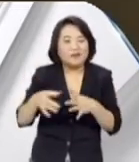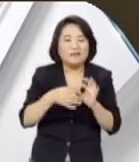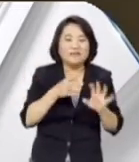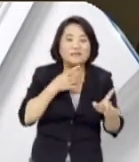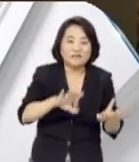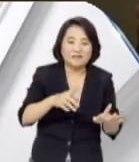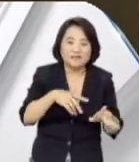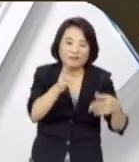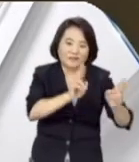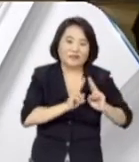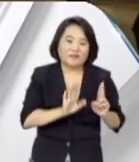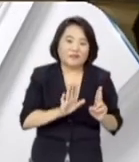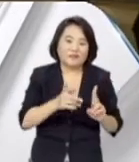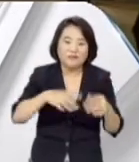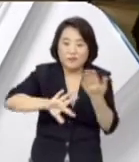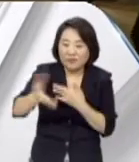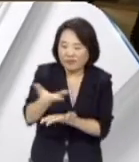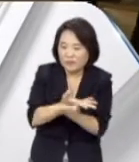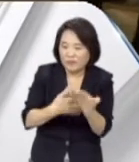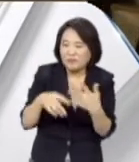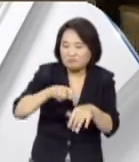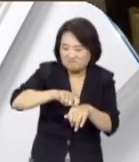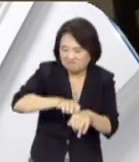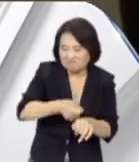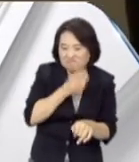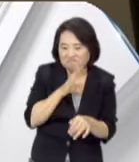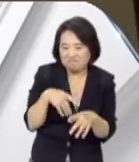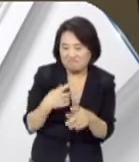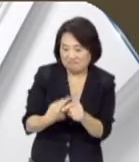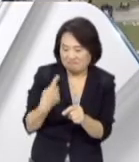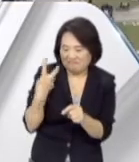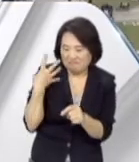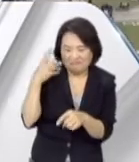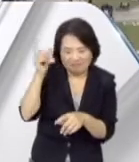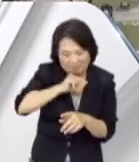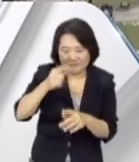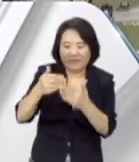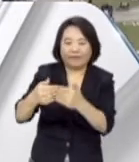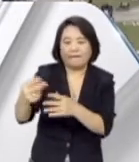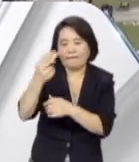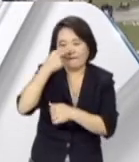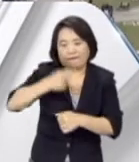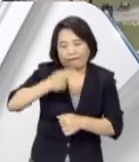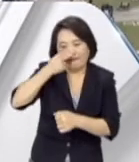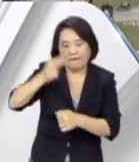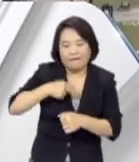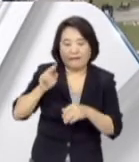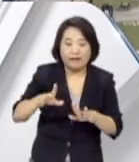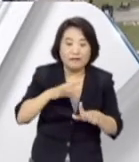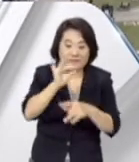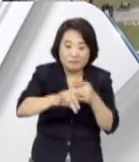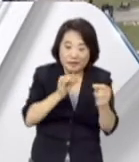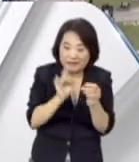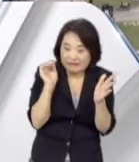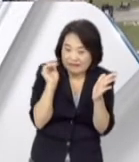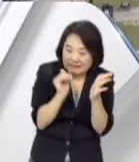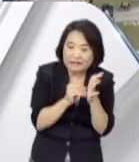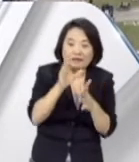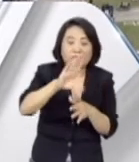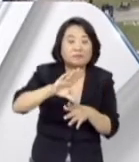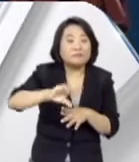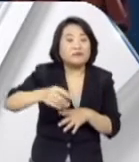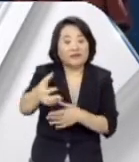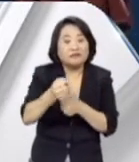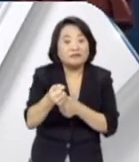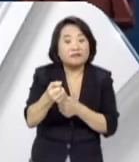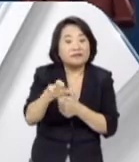外搞事务过艰辛，也多年来过多摆受到中国的打压。那我有八年访问的巴拿马，也多年来没同